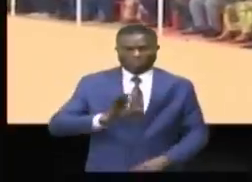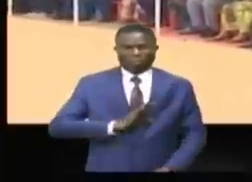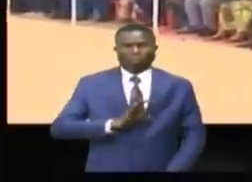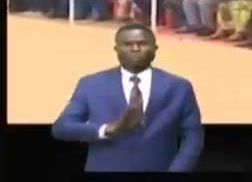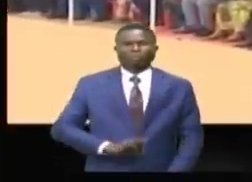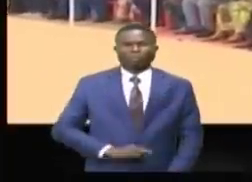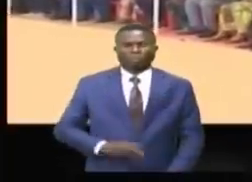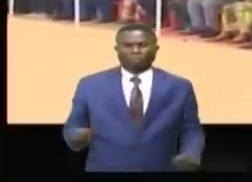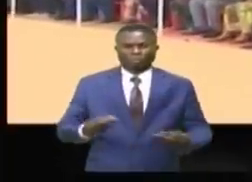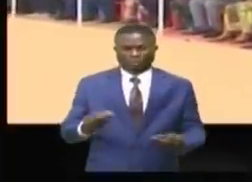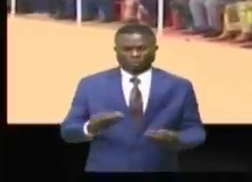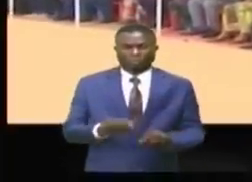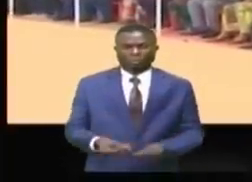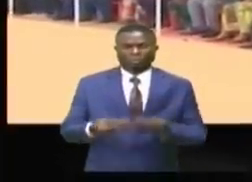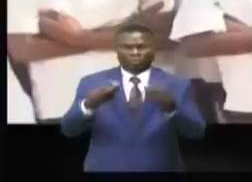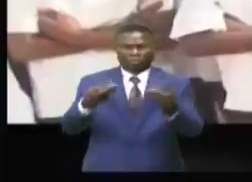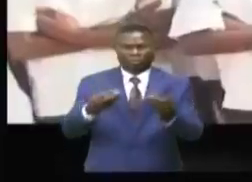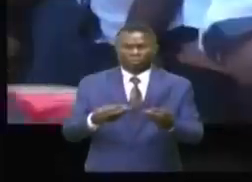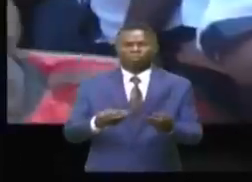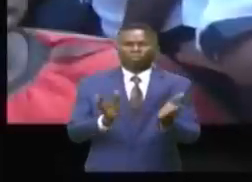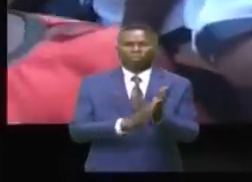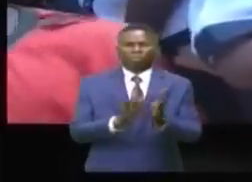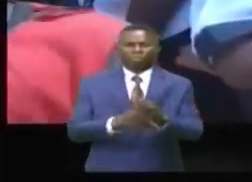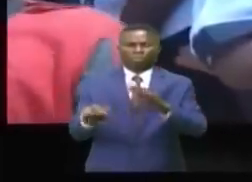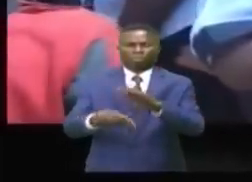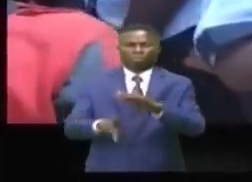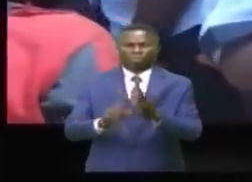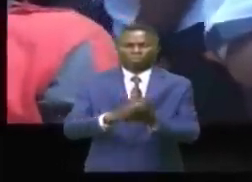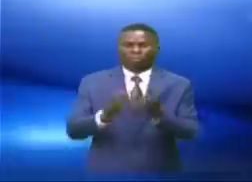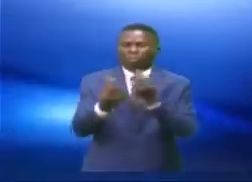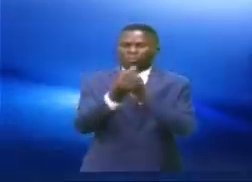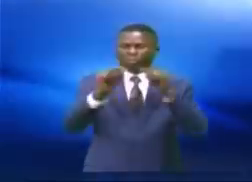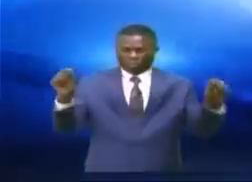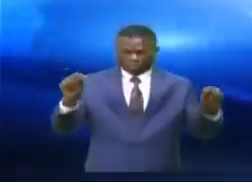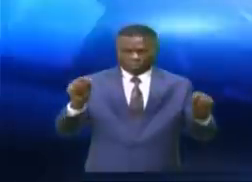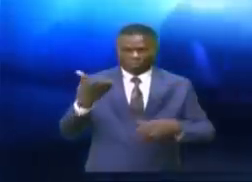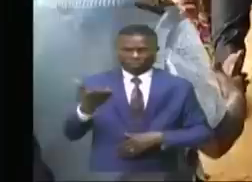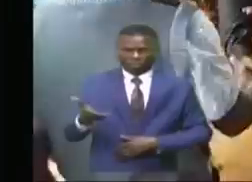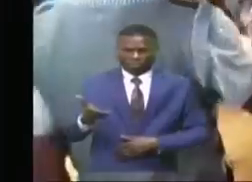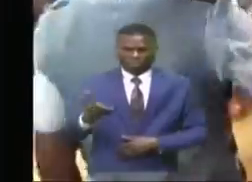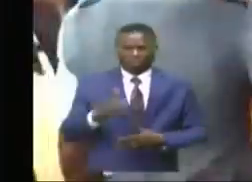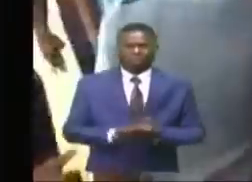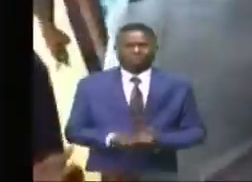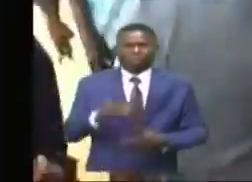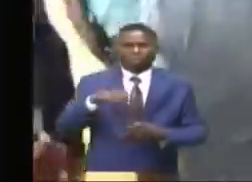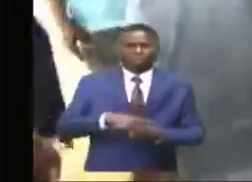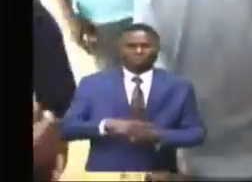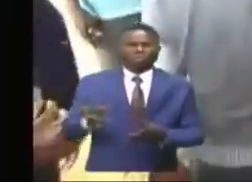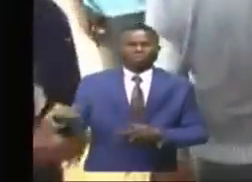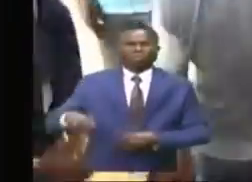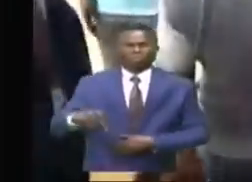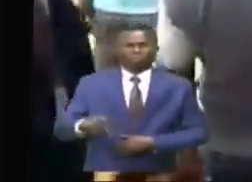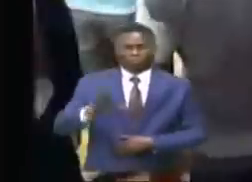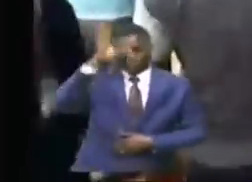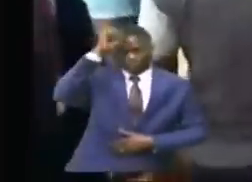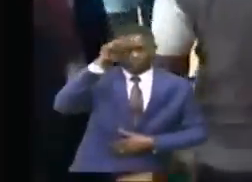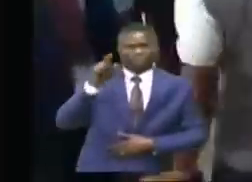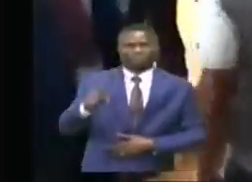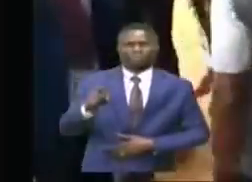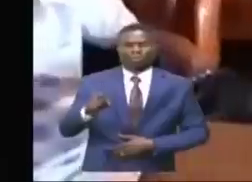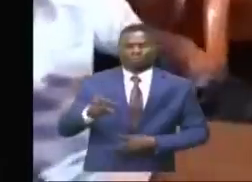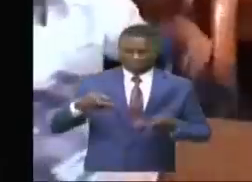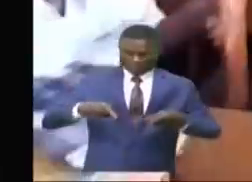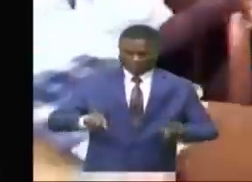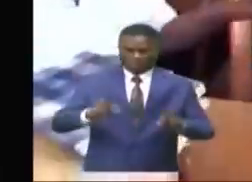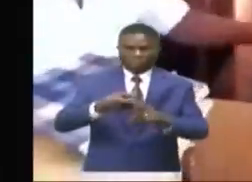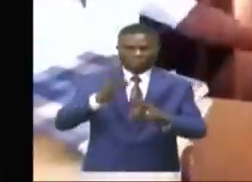Tshisekedi pour la mise en œuvre de la gratuité de l'enseignement en RDC. Dans la province de Kwilu, sur instruction